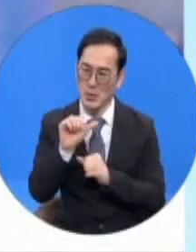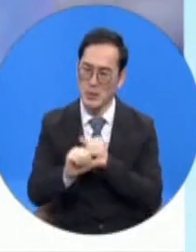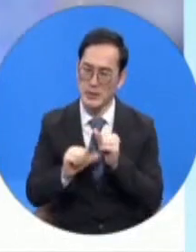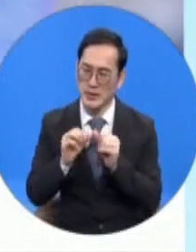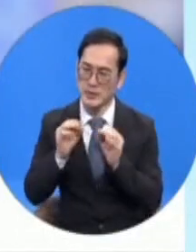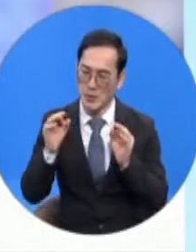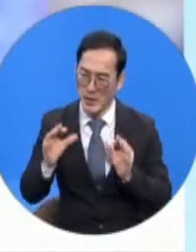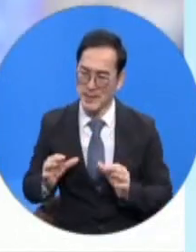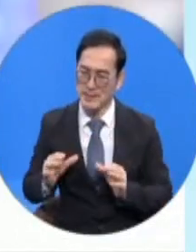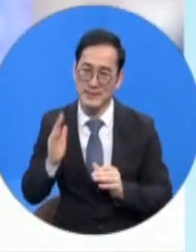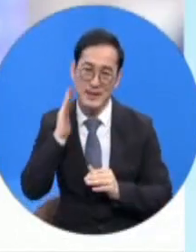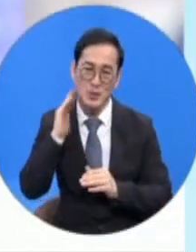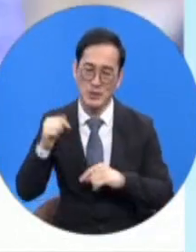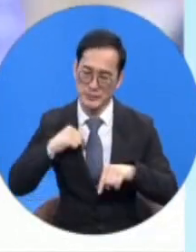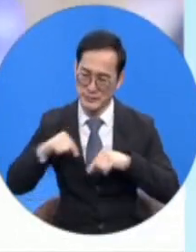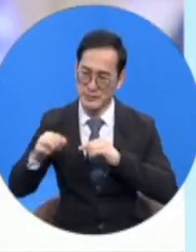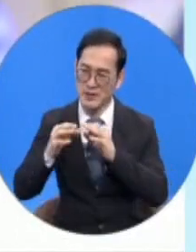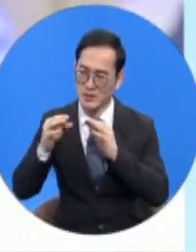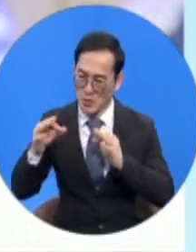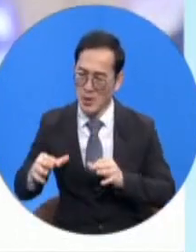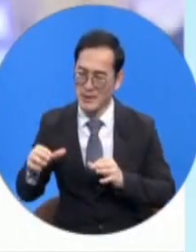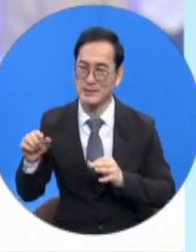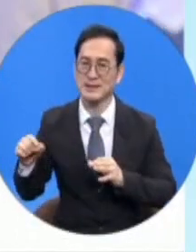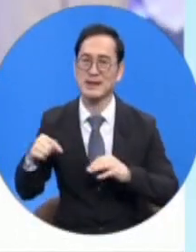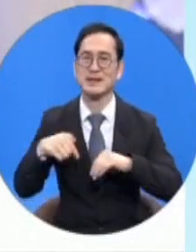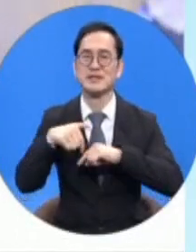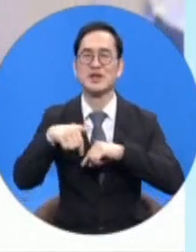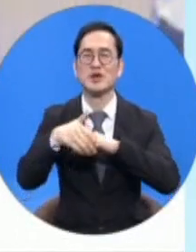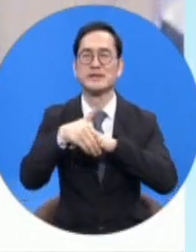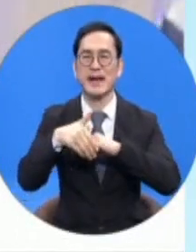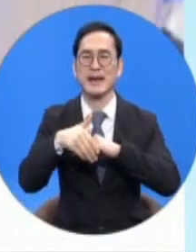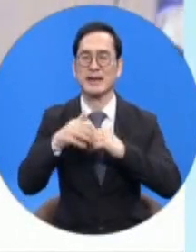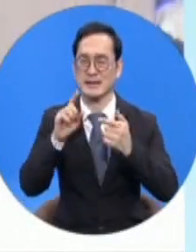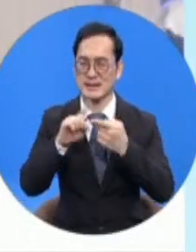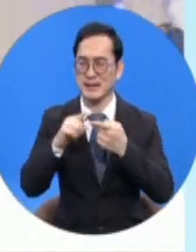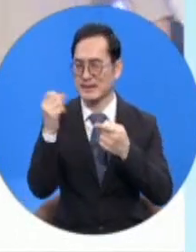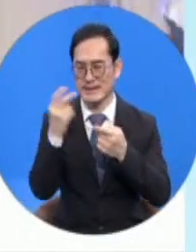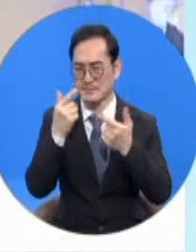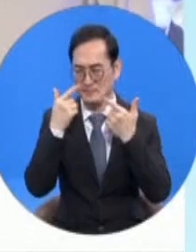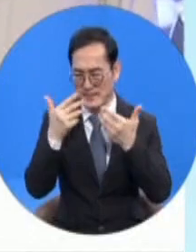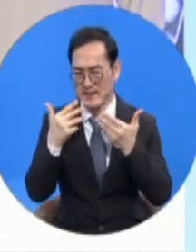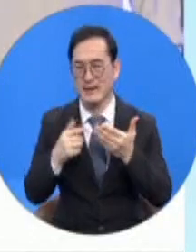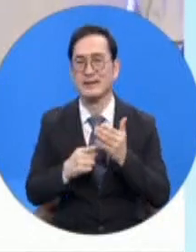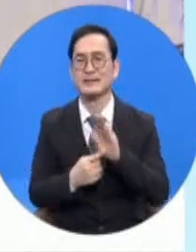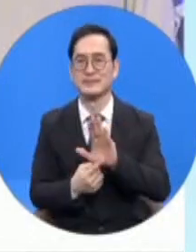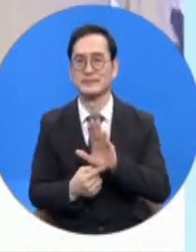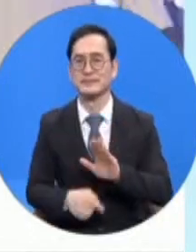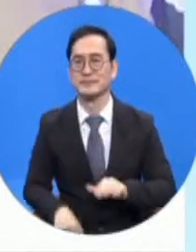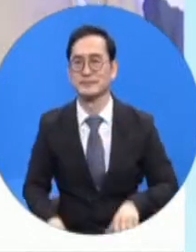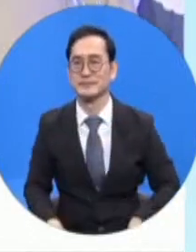사람은 그거에 대한 명확한 자기 생각이 있어야 되기 때문에 얘기한 거지 그걸 가지고 무슨 차별화까지 확대해서 할 필요는 없을 것 같습니다. 알겠습니다.